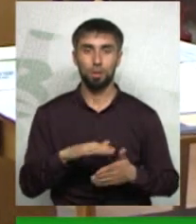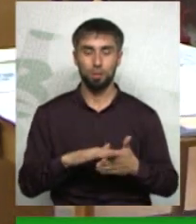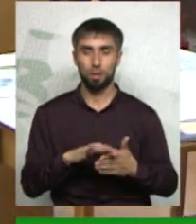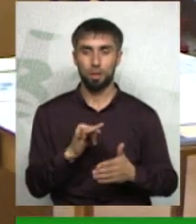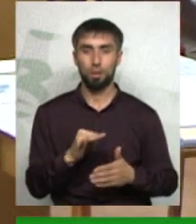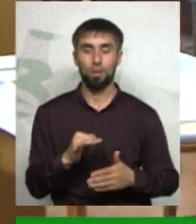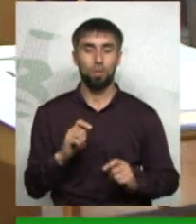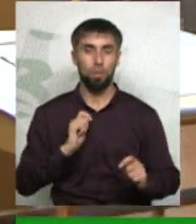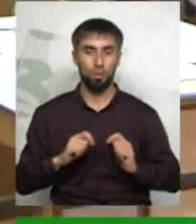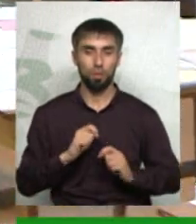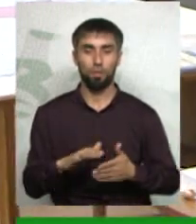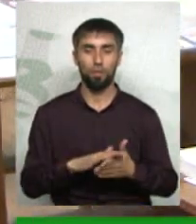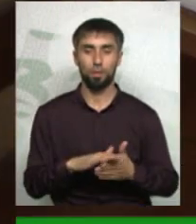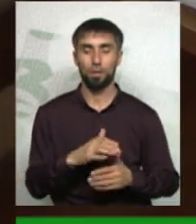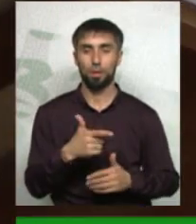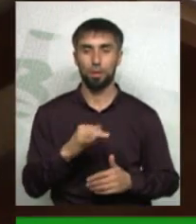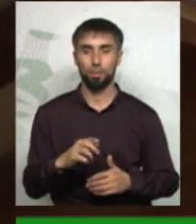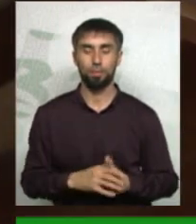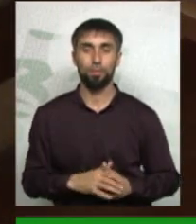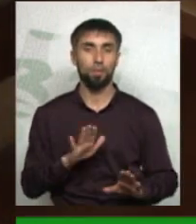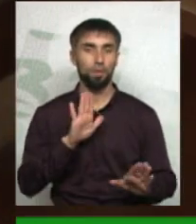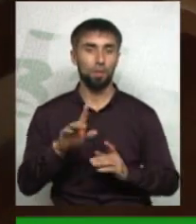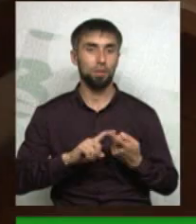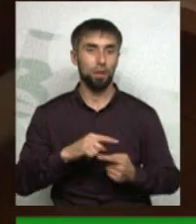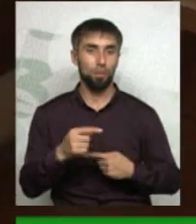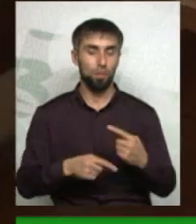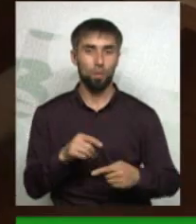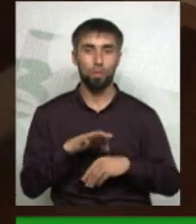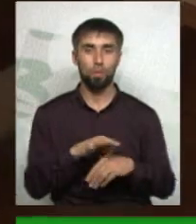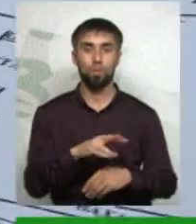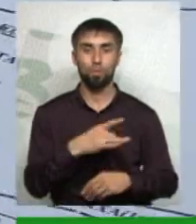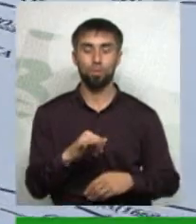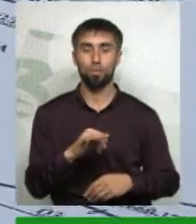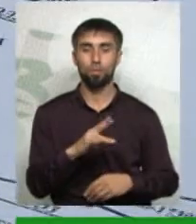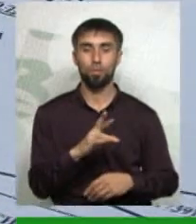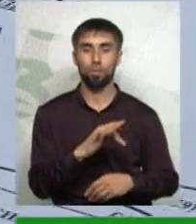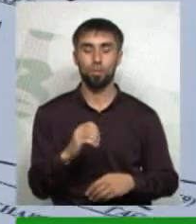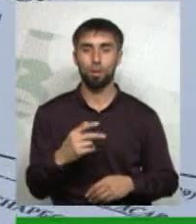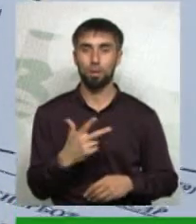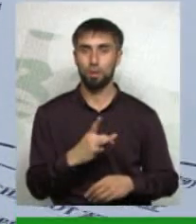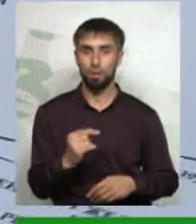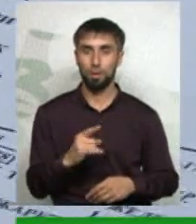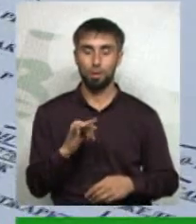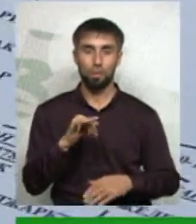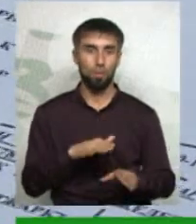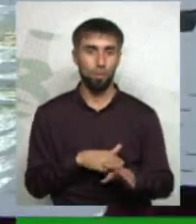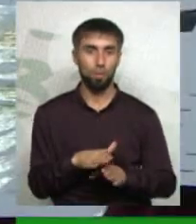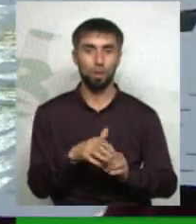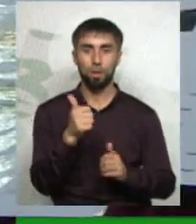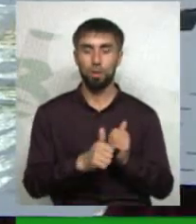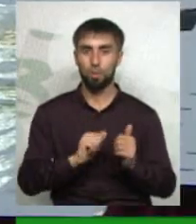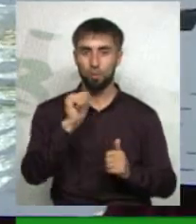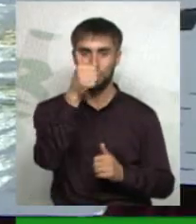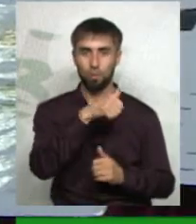даже одежда с фамильными гербами. Выставка «Связь поколений» проходит в музее краеведения в третий раз и пополняется каждый